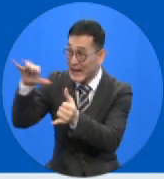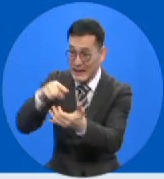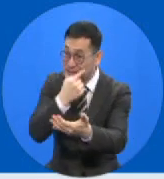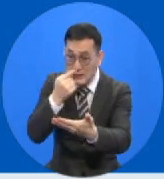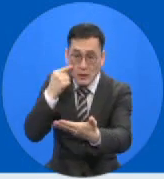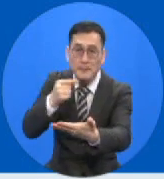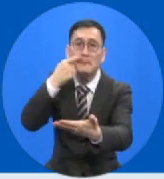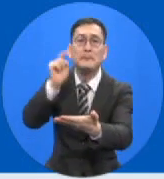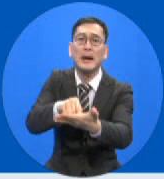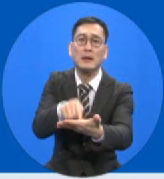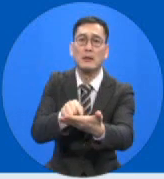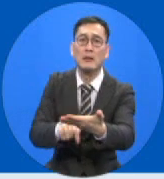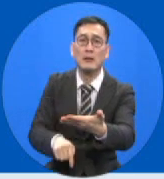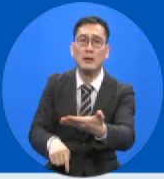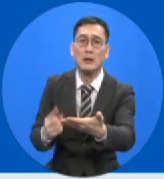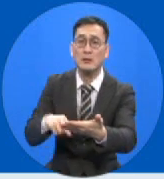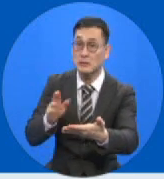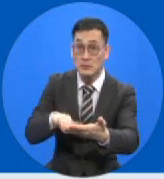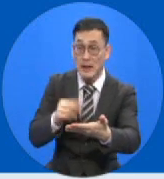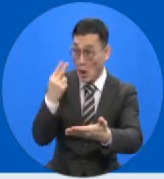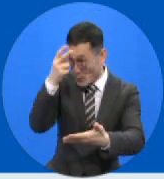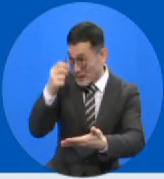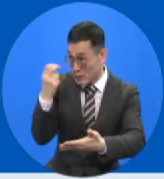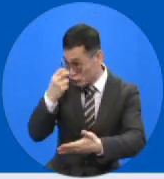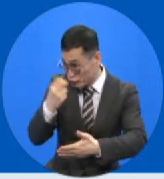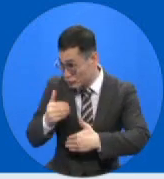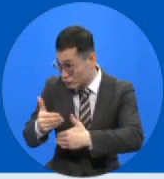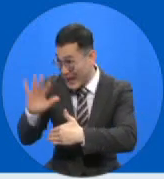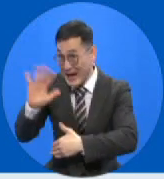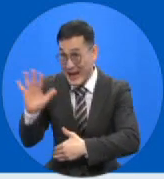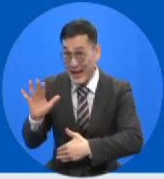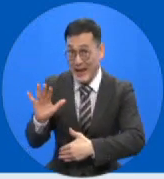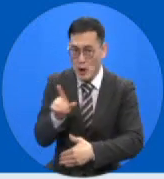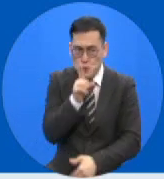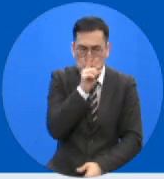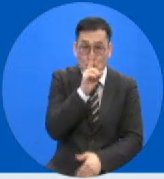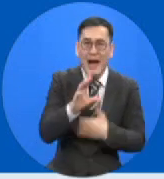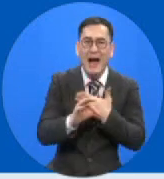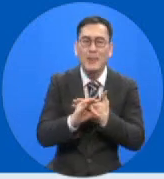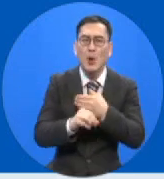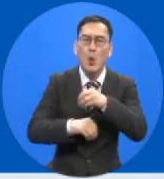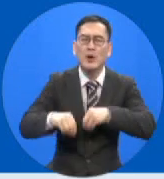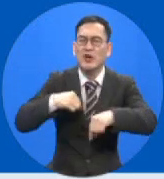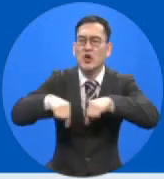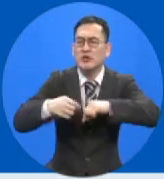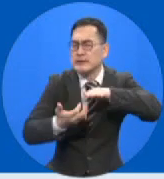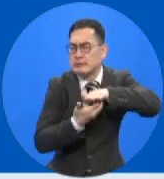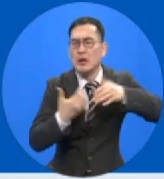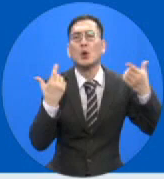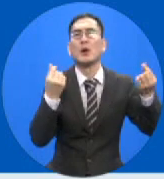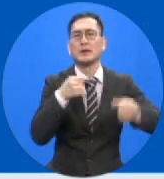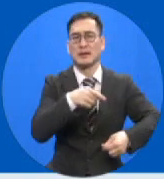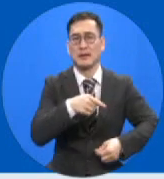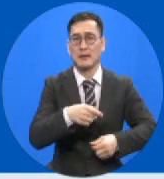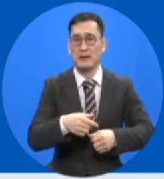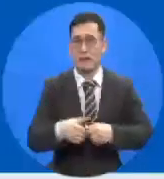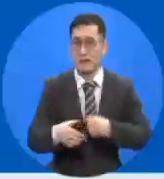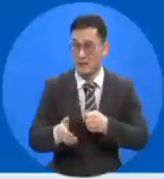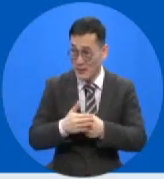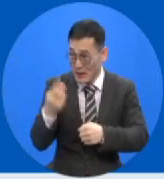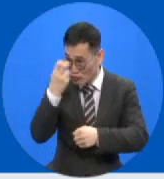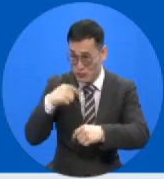상황에서 검찰이 수사를 하지 않는 게 더 정치적인 것이다 라고 임종석 실장의 발언에 대해서 돌려줬습니다.